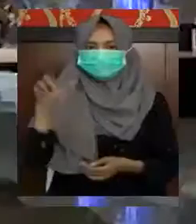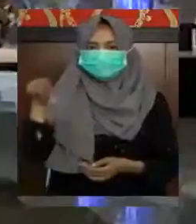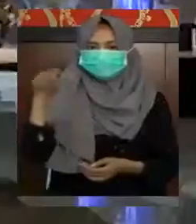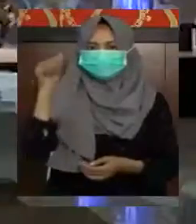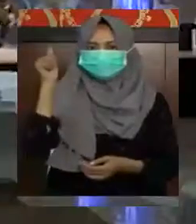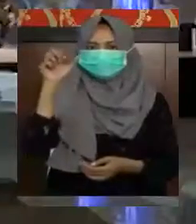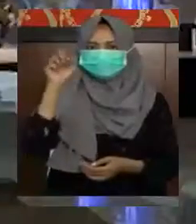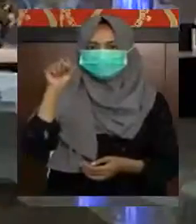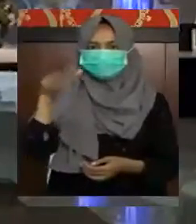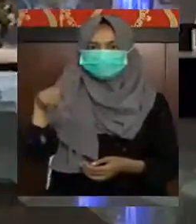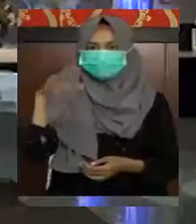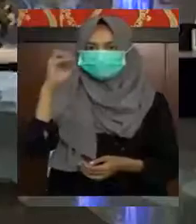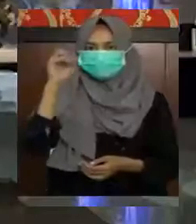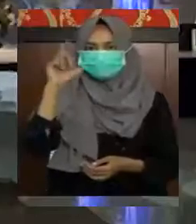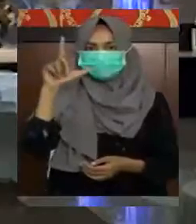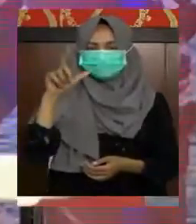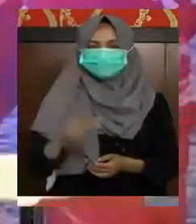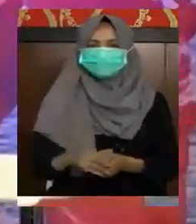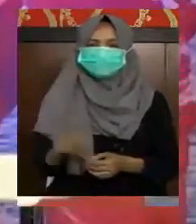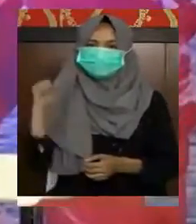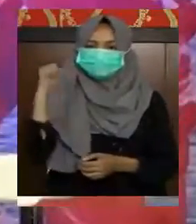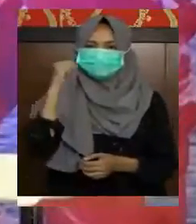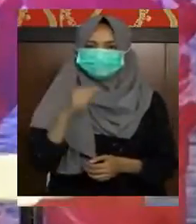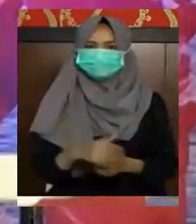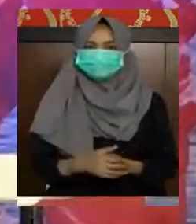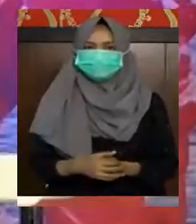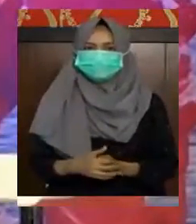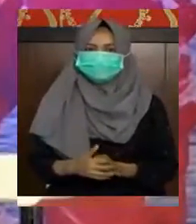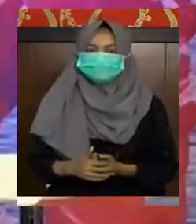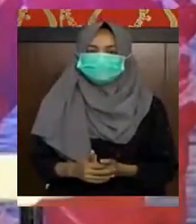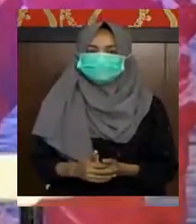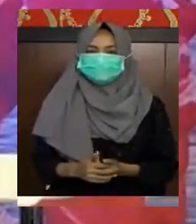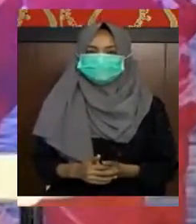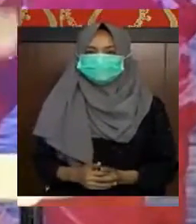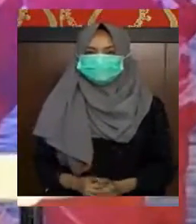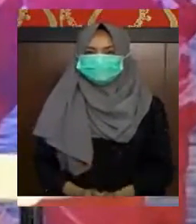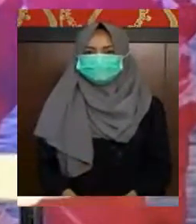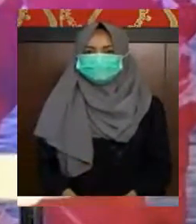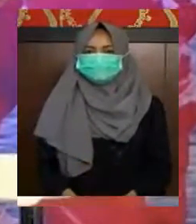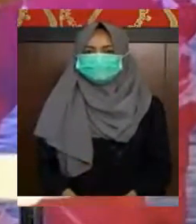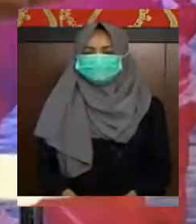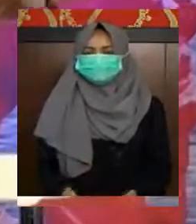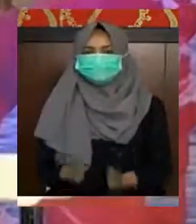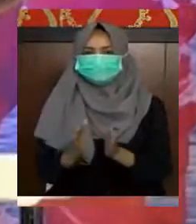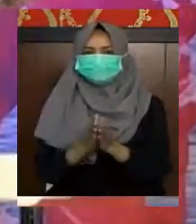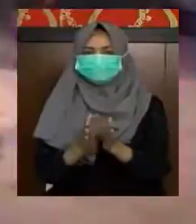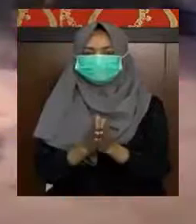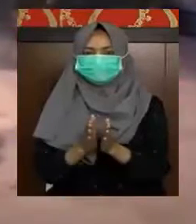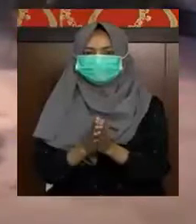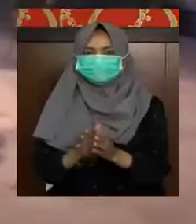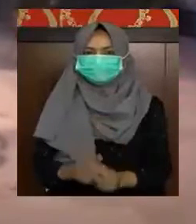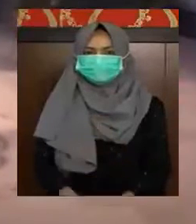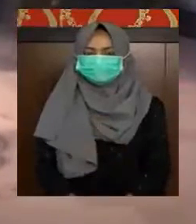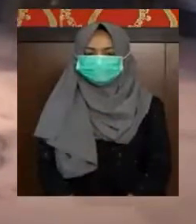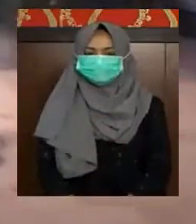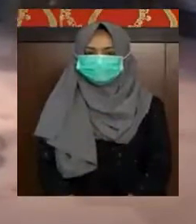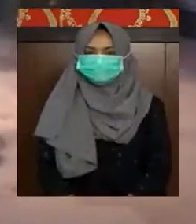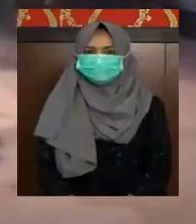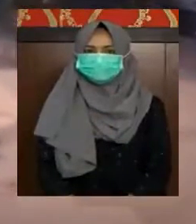depan. Amin ya rabbal alamin. Insyaallah itu akan kami sampaikan. Kurang lebihnya mohon maaf. Wassalamualaikum